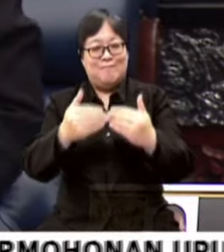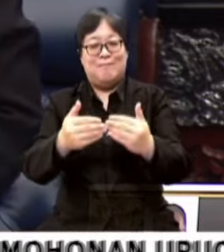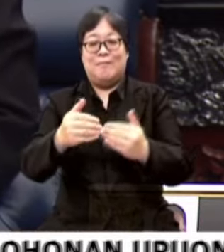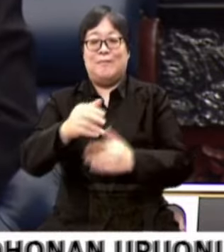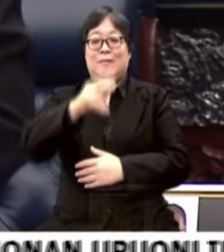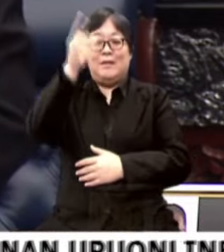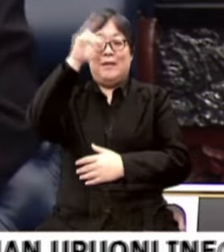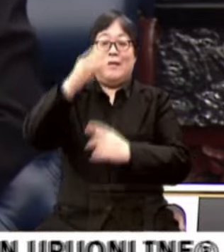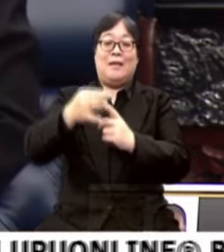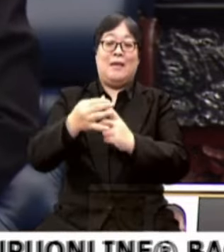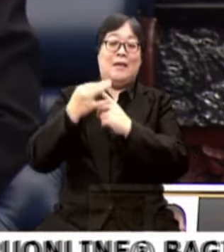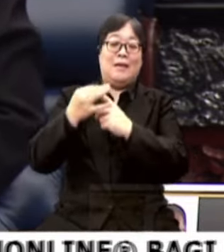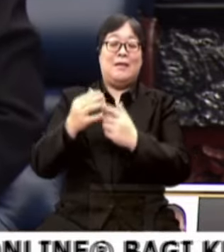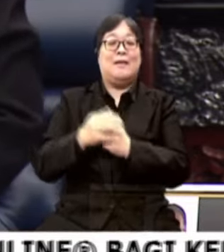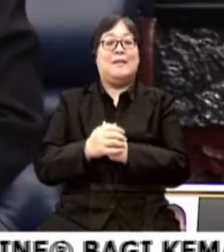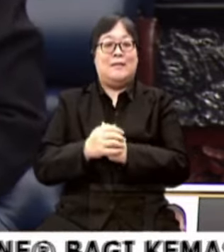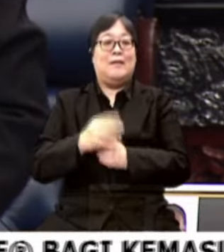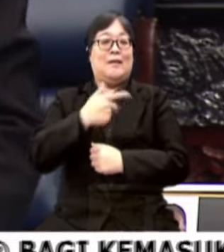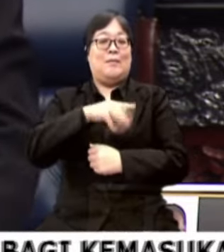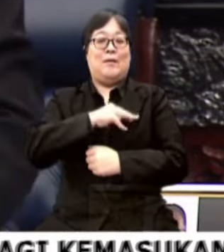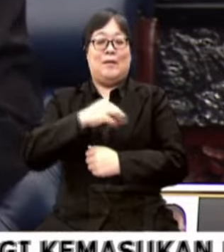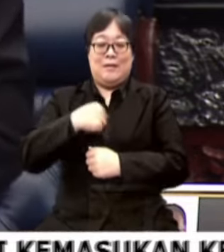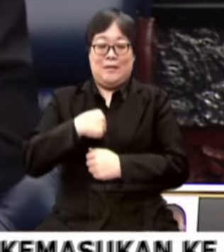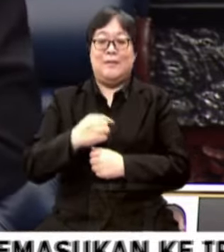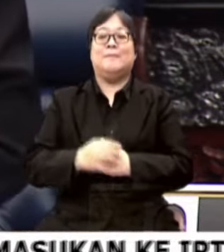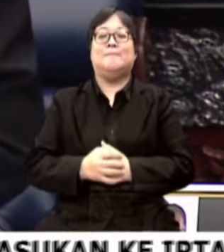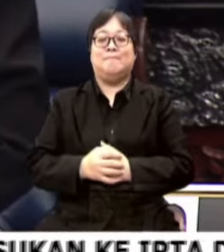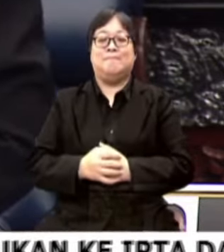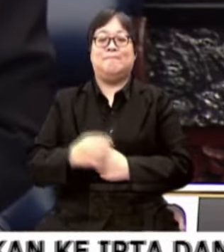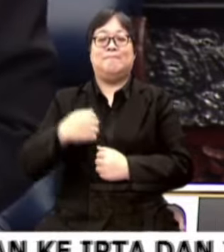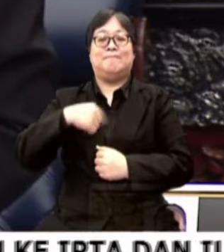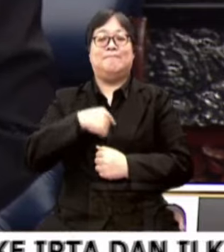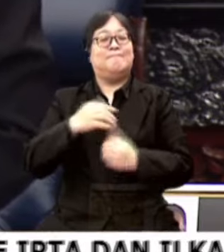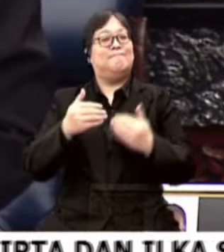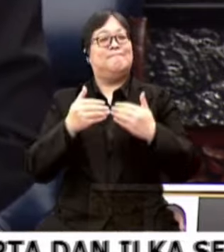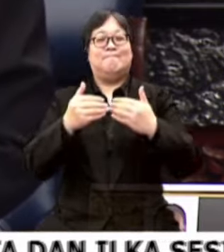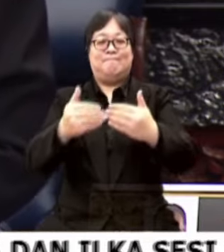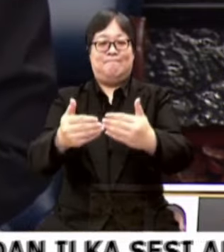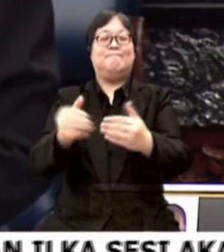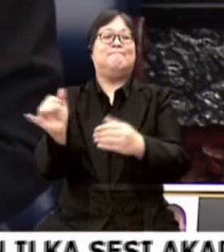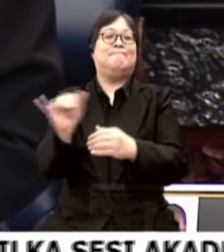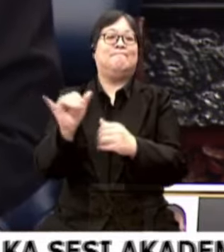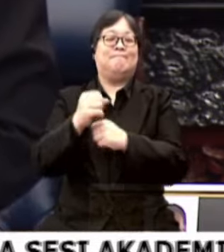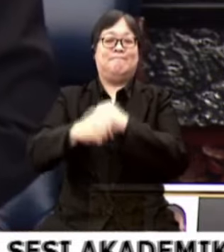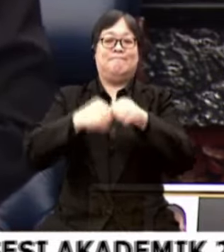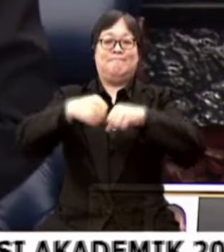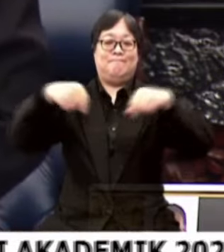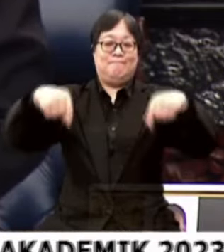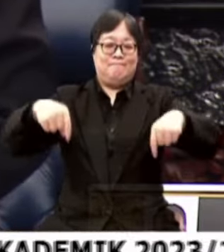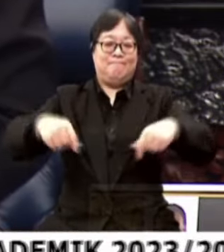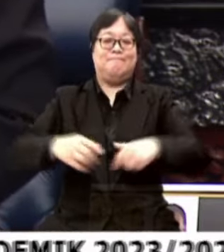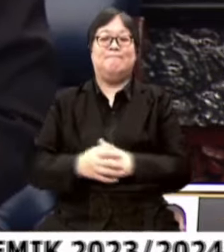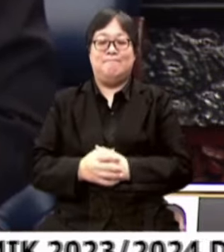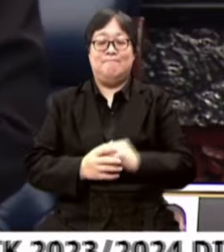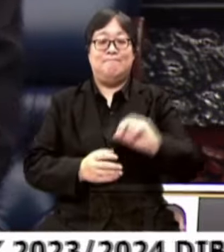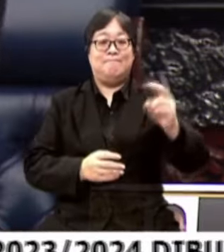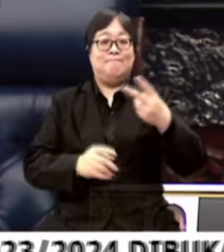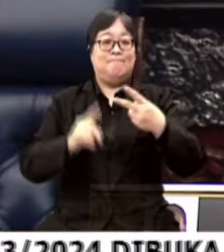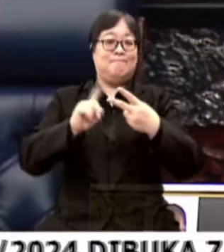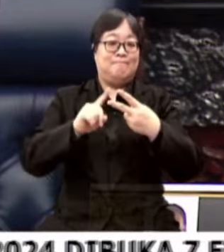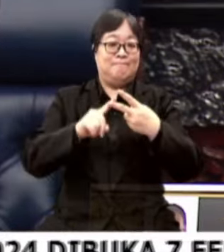khususnya di bawah Kementerian saya dan ini kita akan teruskan juga pada tahun ini yang kedua